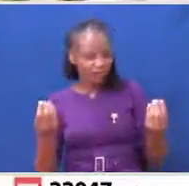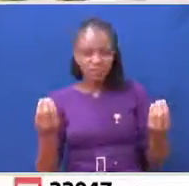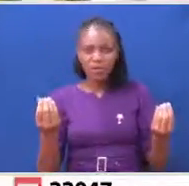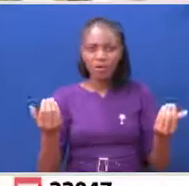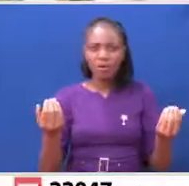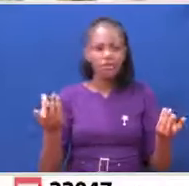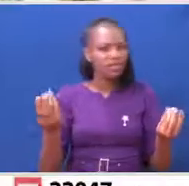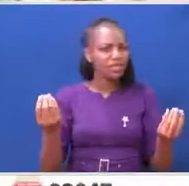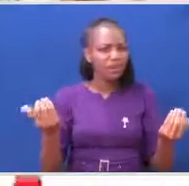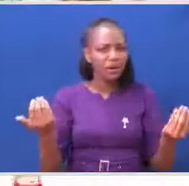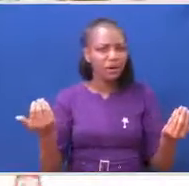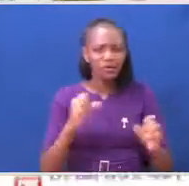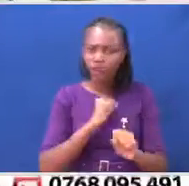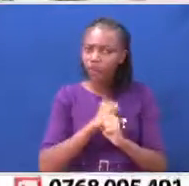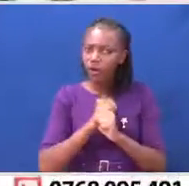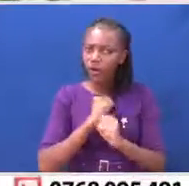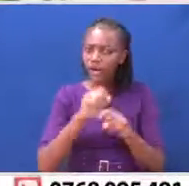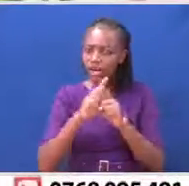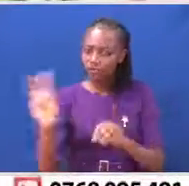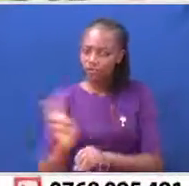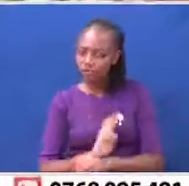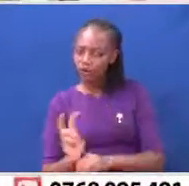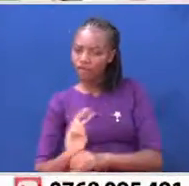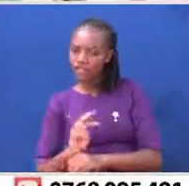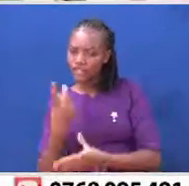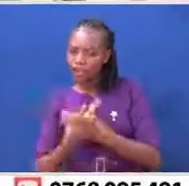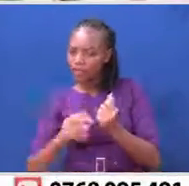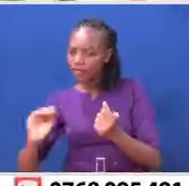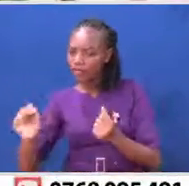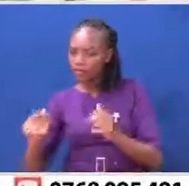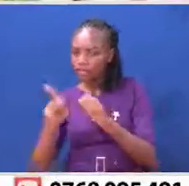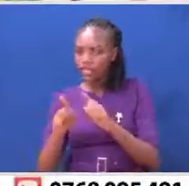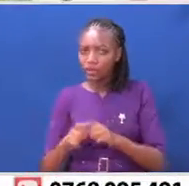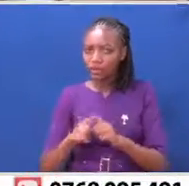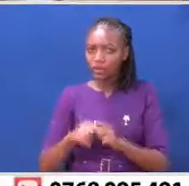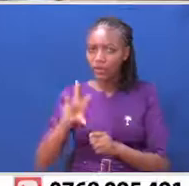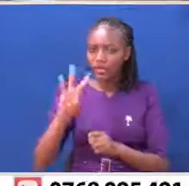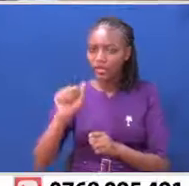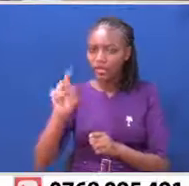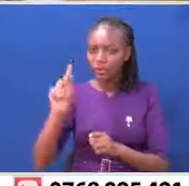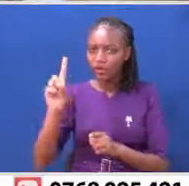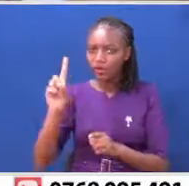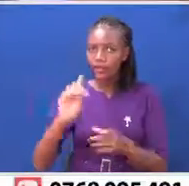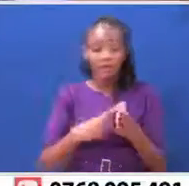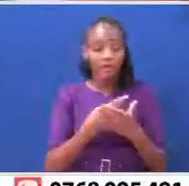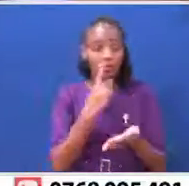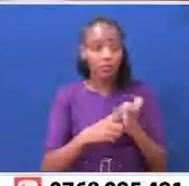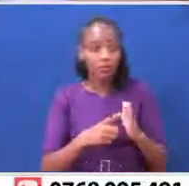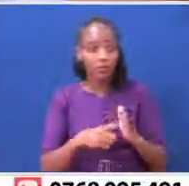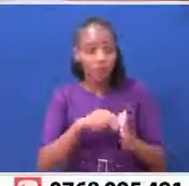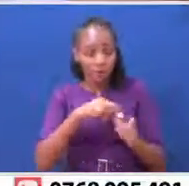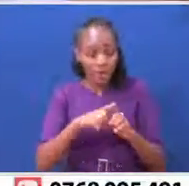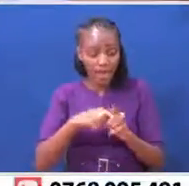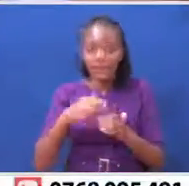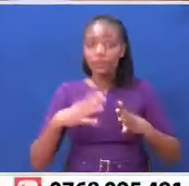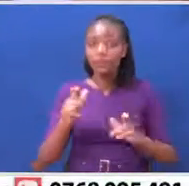itakuwa rahisi kufanya oversight both in the county but also in the ward. Na sisi tunasema hata kama watu ya Central Kenya, kama